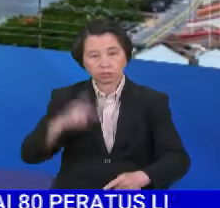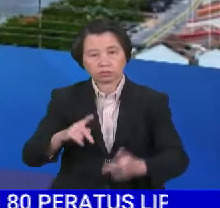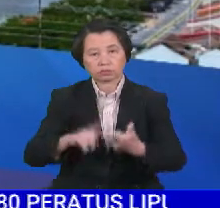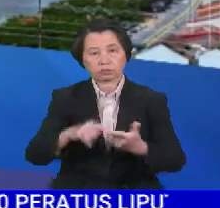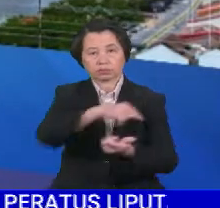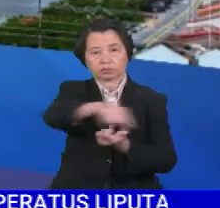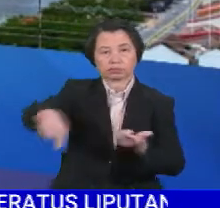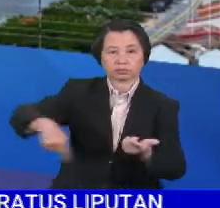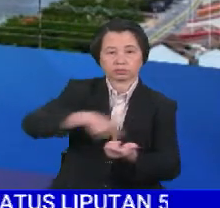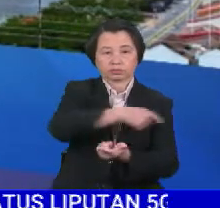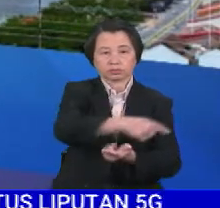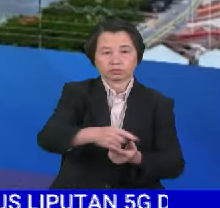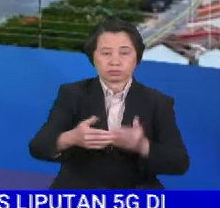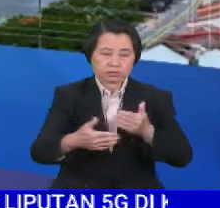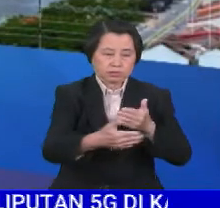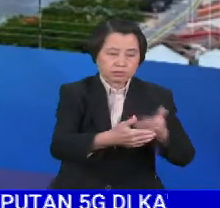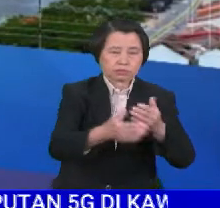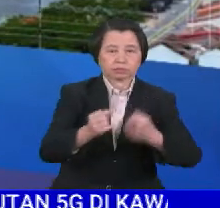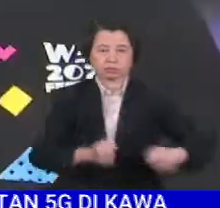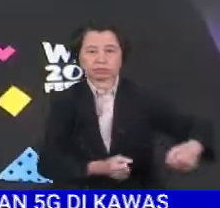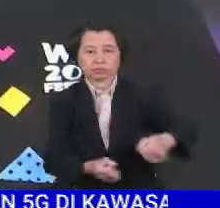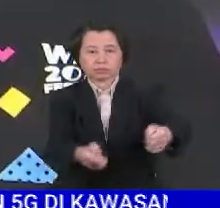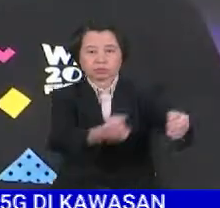disekitar tebing and sungai